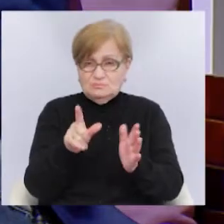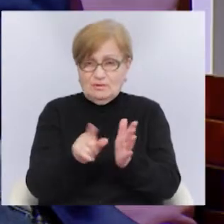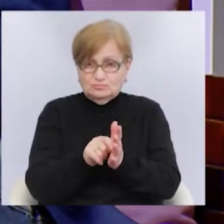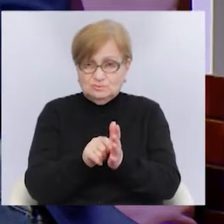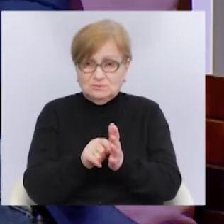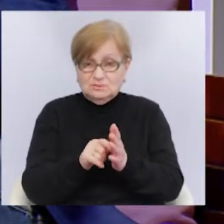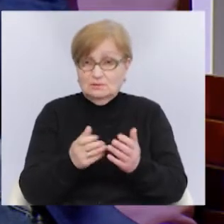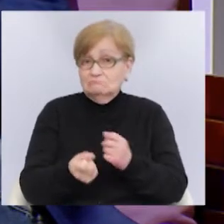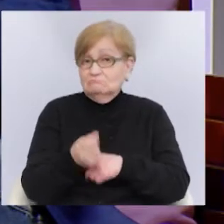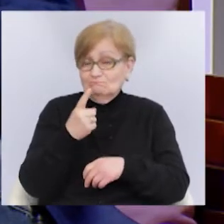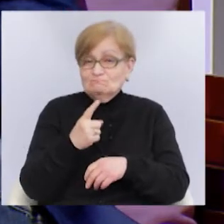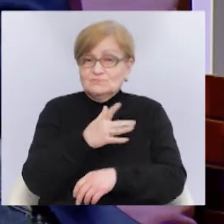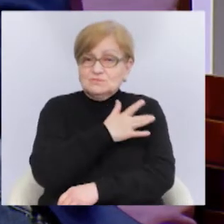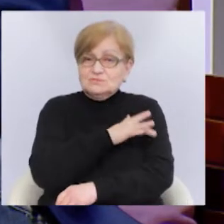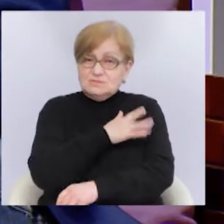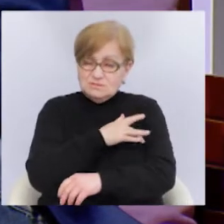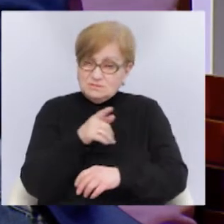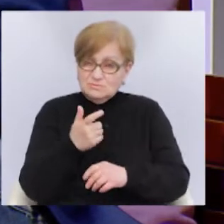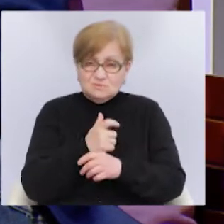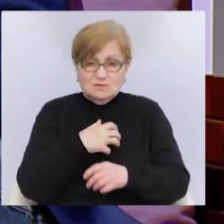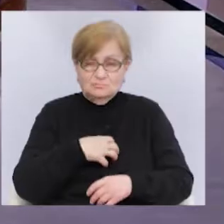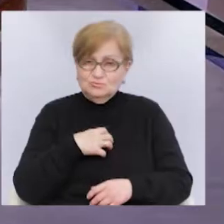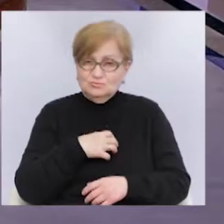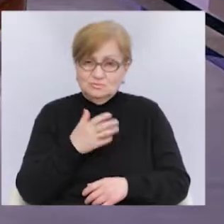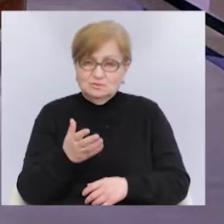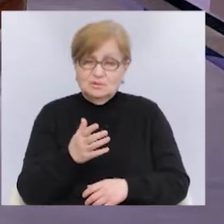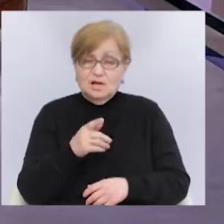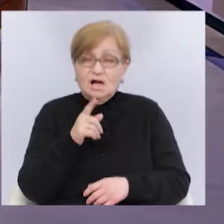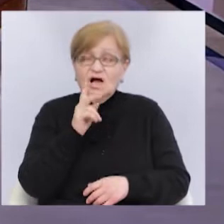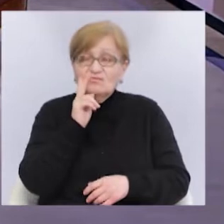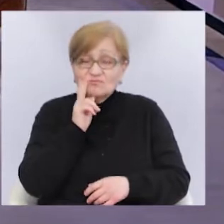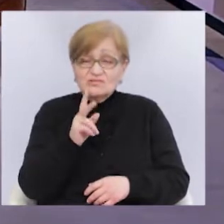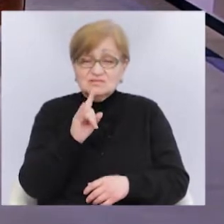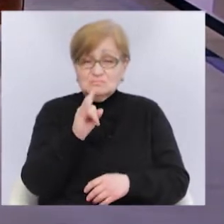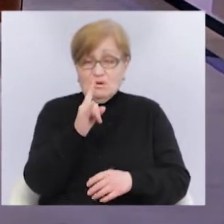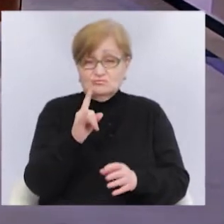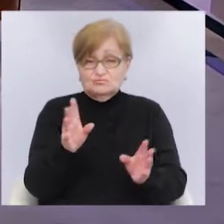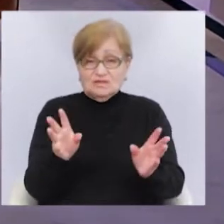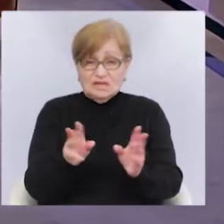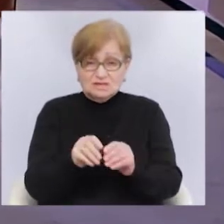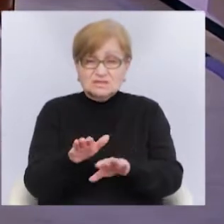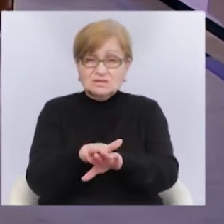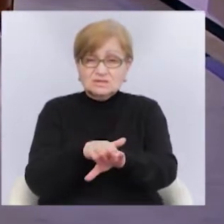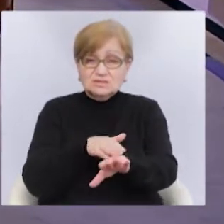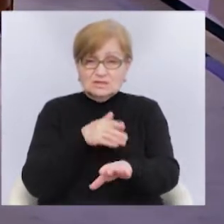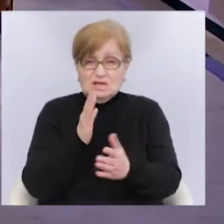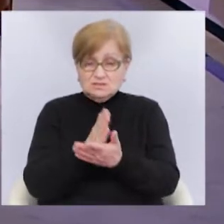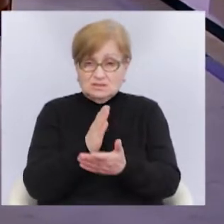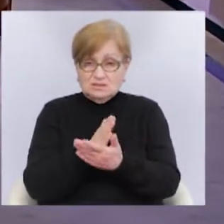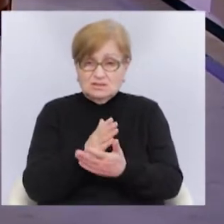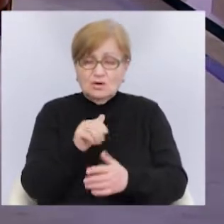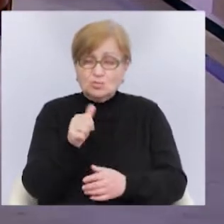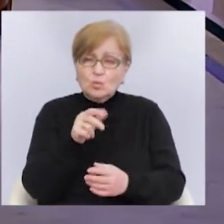ძიძებს ესე იგი ძალიან დიდი მნიშვნელობა. ძიძებს ანუ იმ ადამიანს, ვისთან ერთადაც ბავშვი ძალიან დიდ დროს ატარებს.